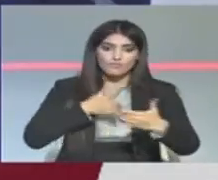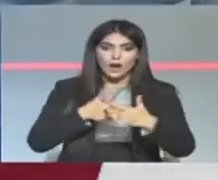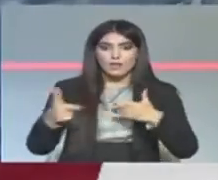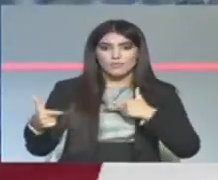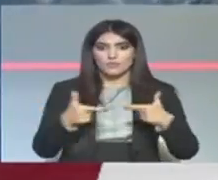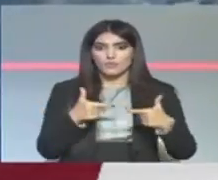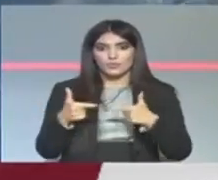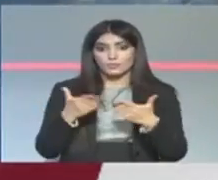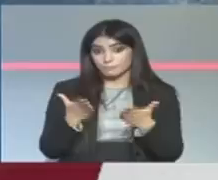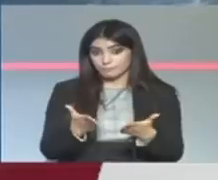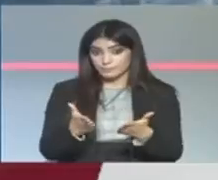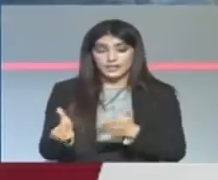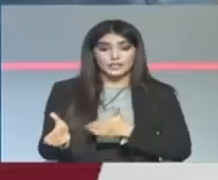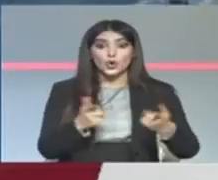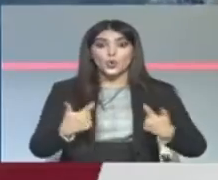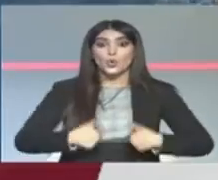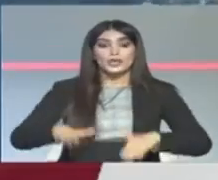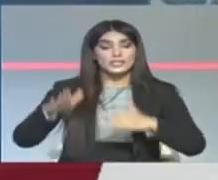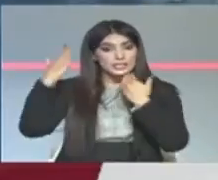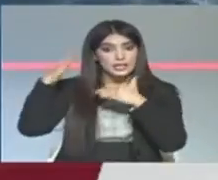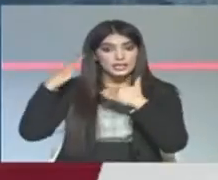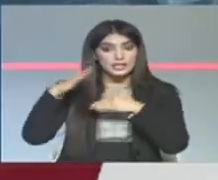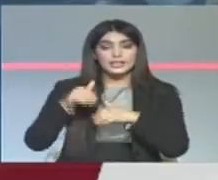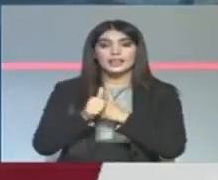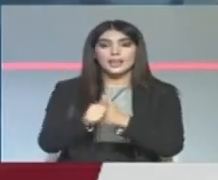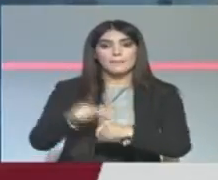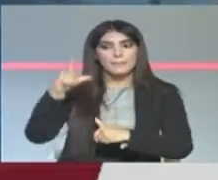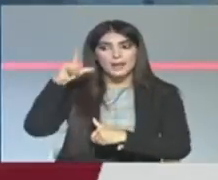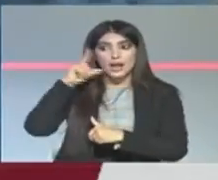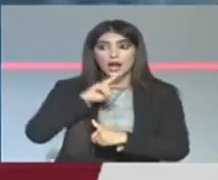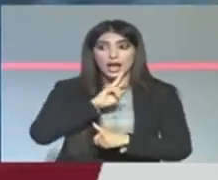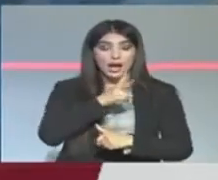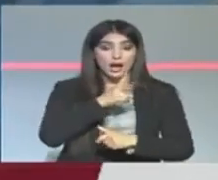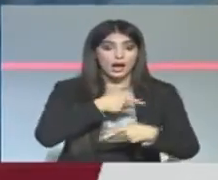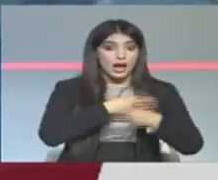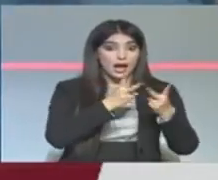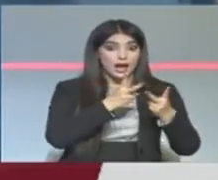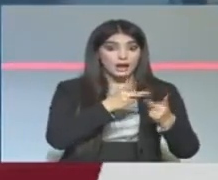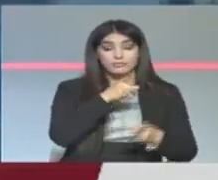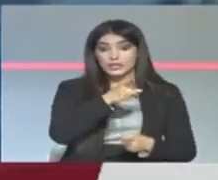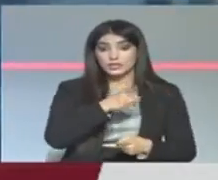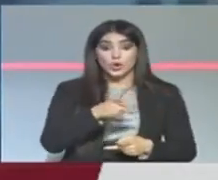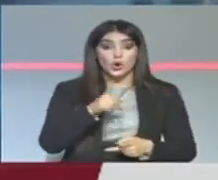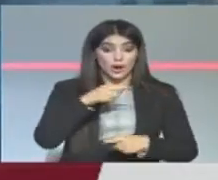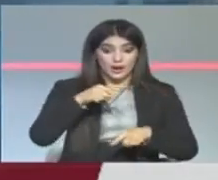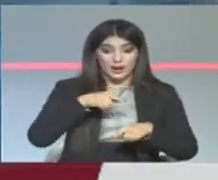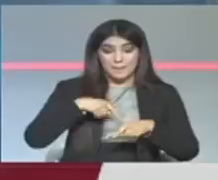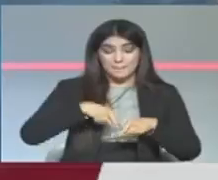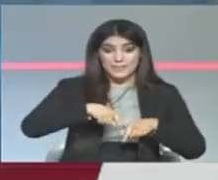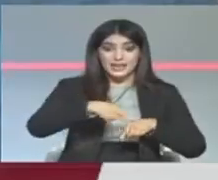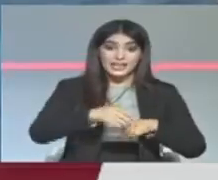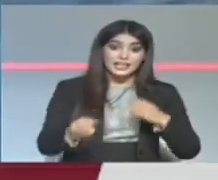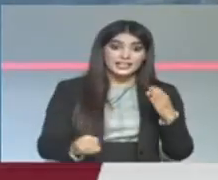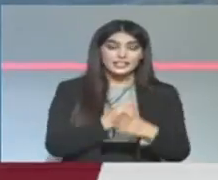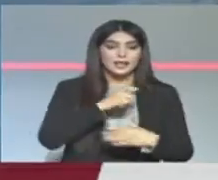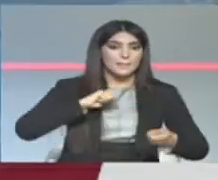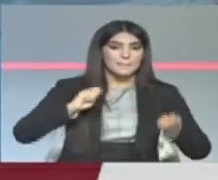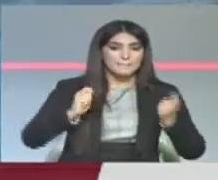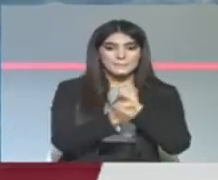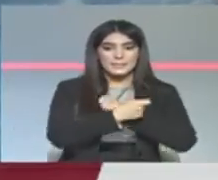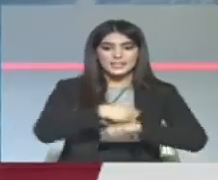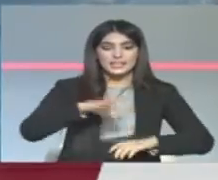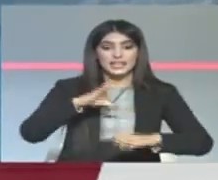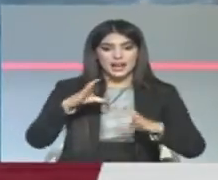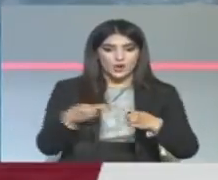النار ويقول وزير الخارجيه الاسبق احمد بن يس في تصريح صحفي ان هذه المرحله الجديده غيرت في طريقه تعامل